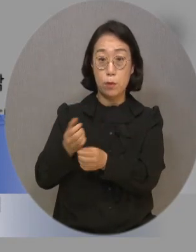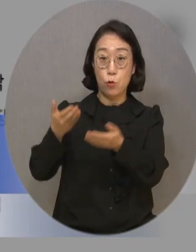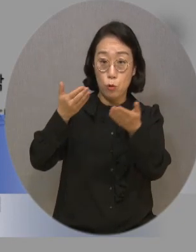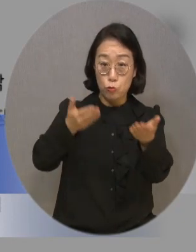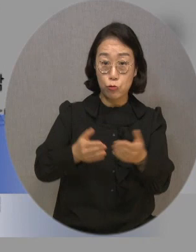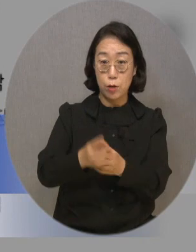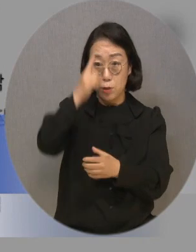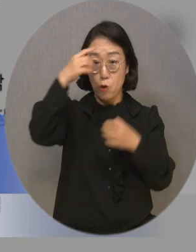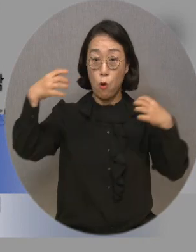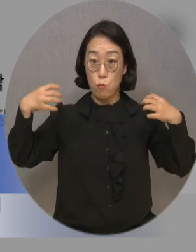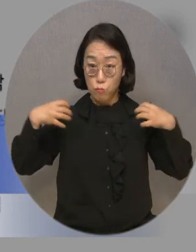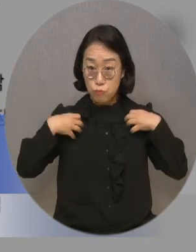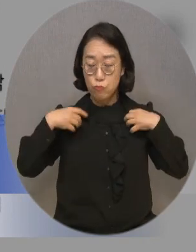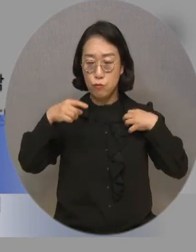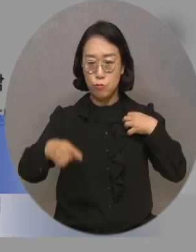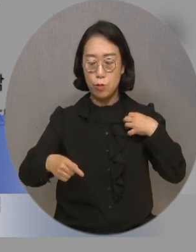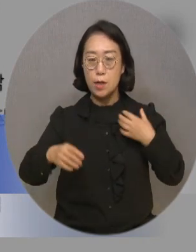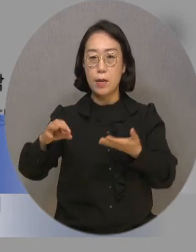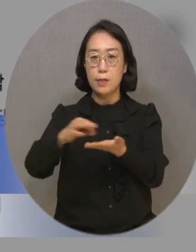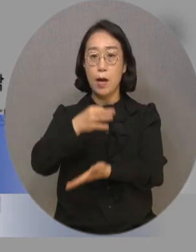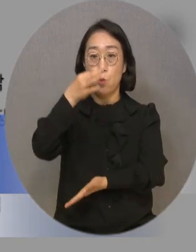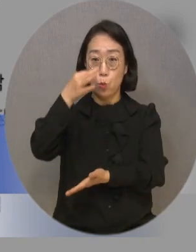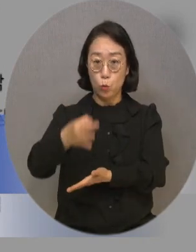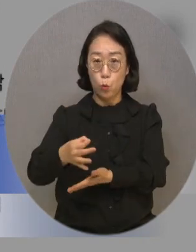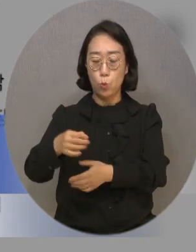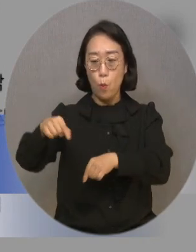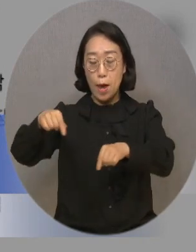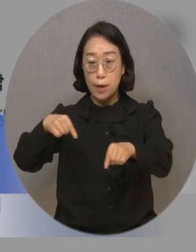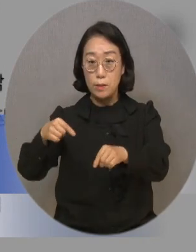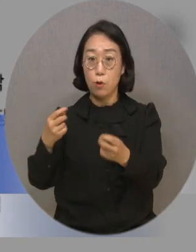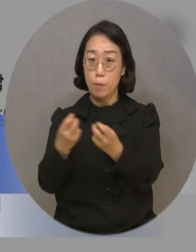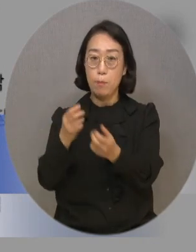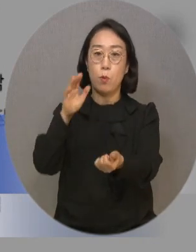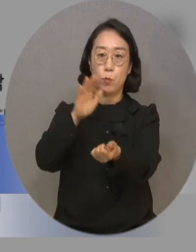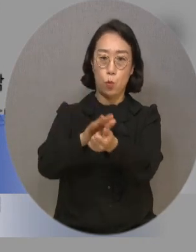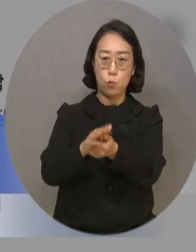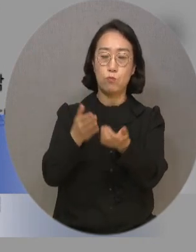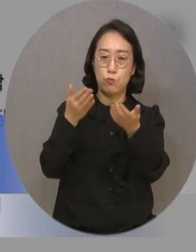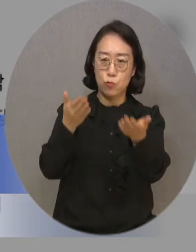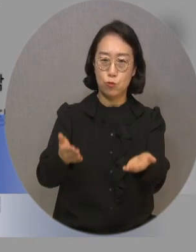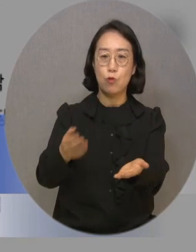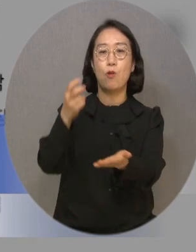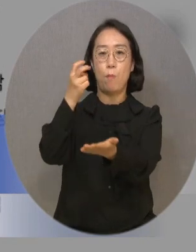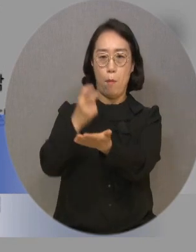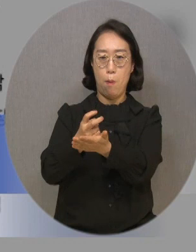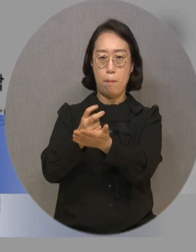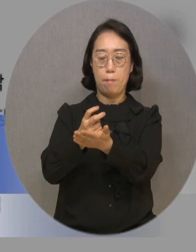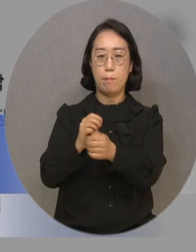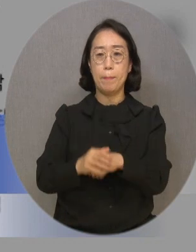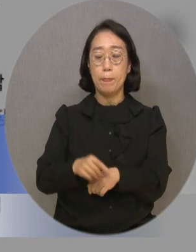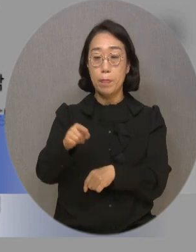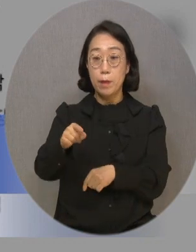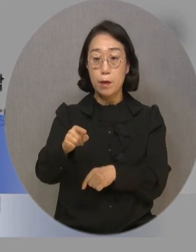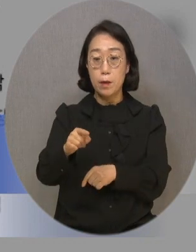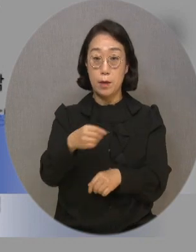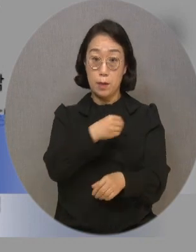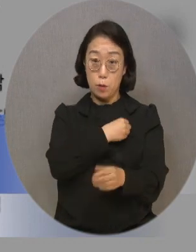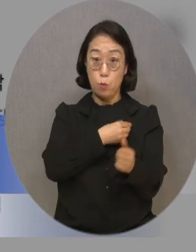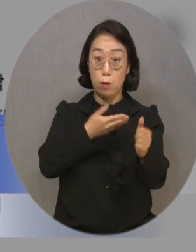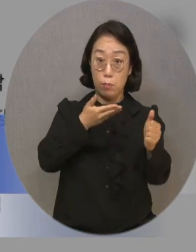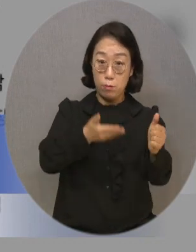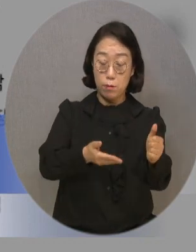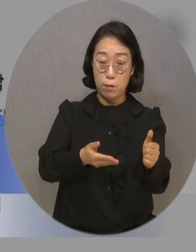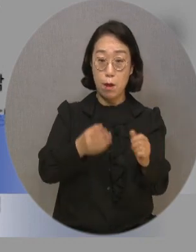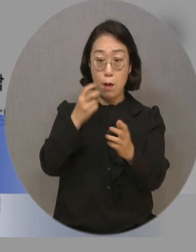이 정부가 재정과 행정을 지원할 수 있도록 한다는 것입니다. 이와 관련해 이 의원은 이번 개정안을